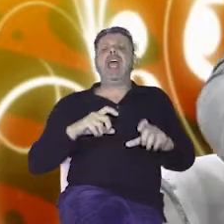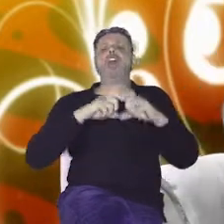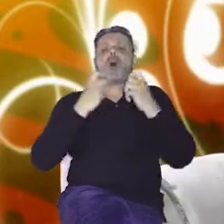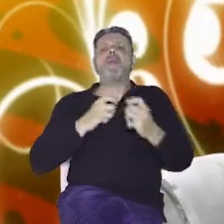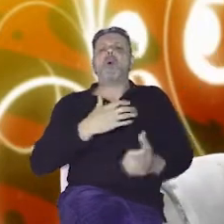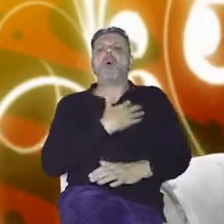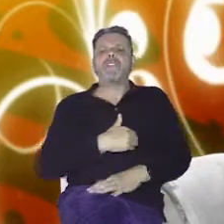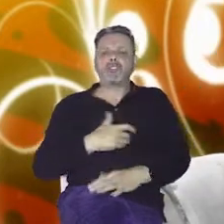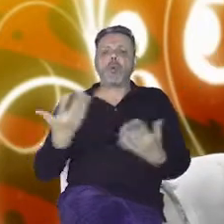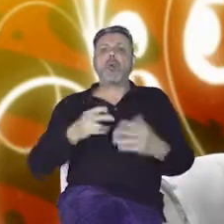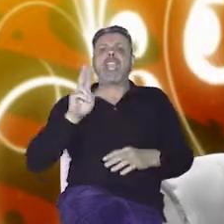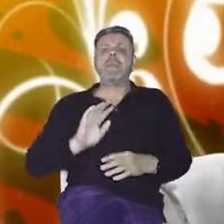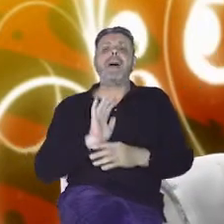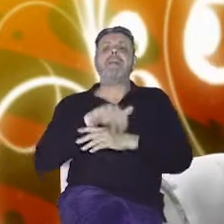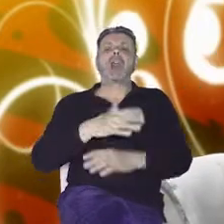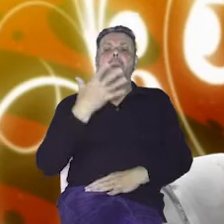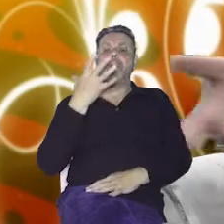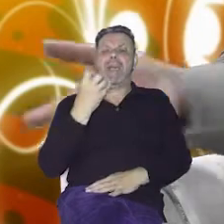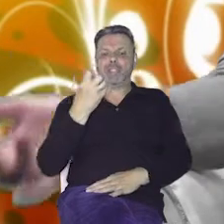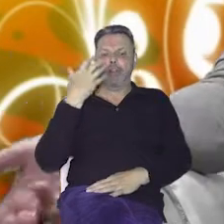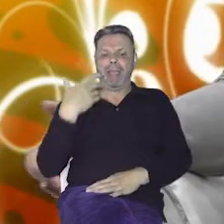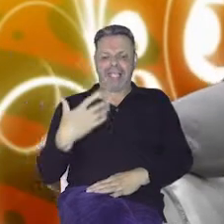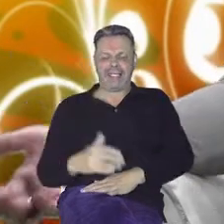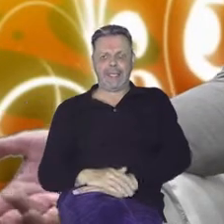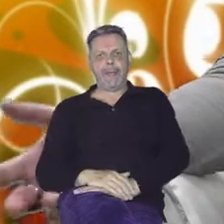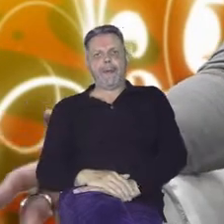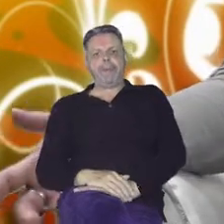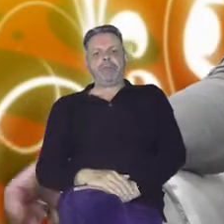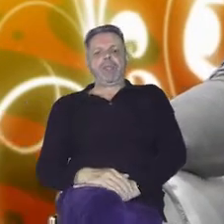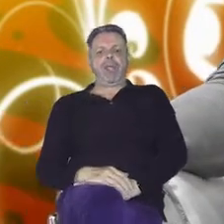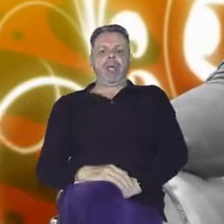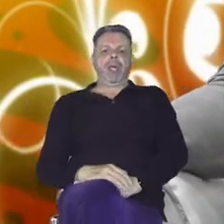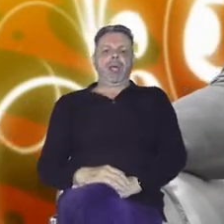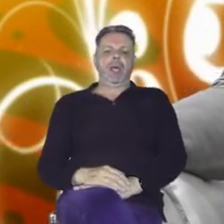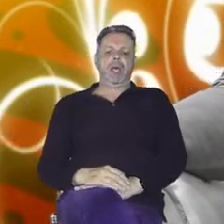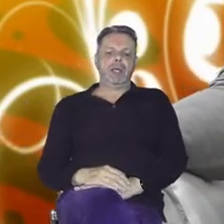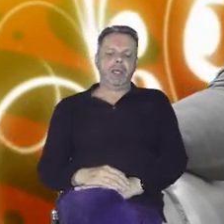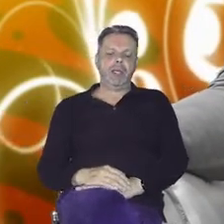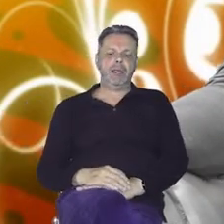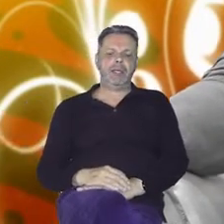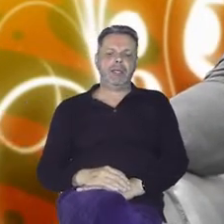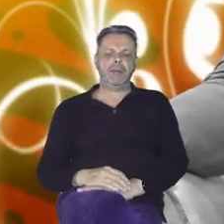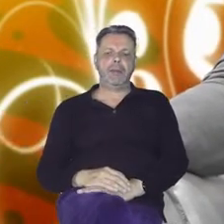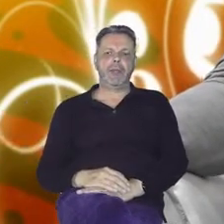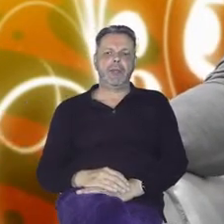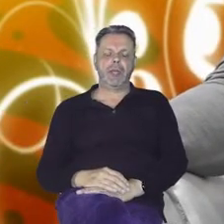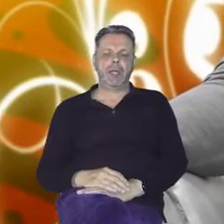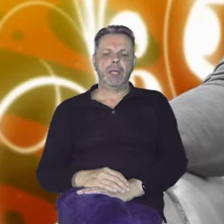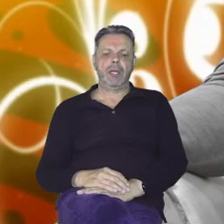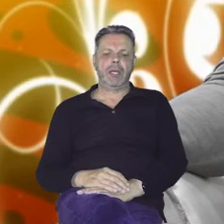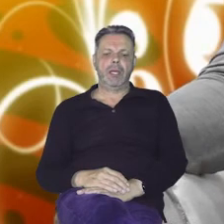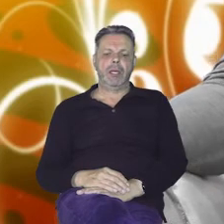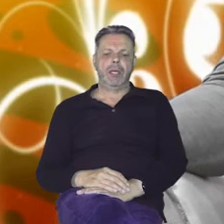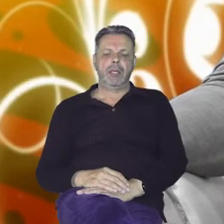preko 550, kad ste isčitali ovo sve brojeve, znači ja sam zbrojila da ima negdje oko 550 domova